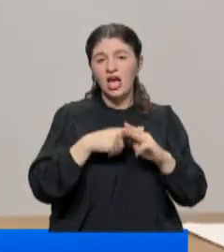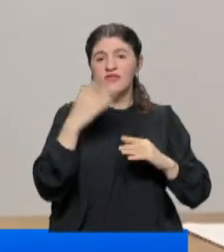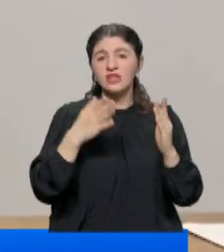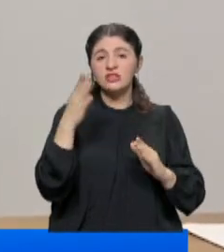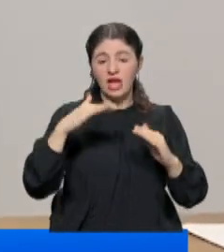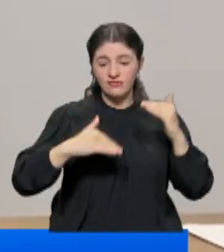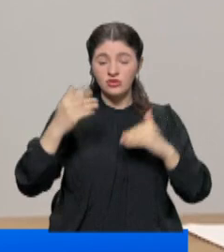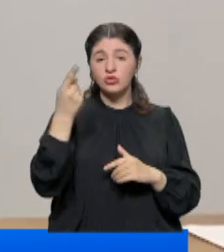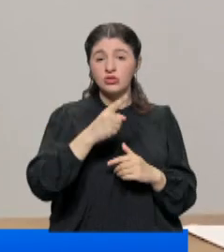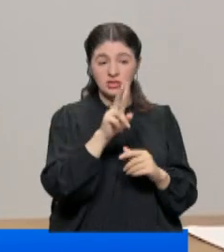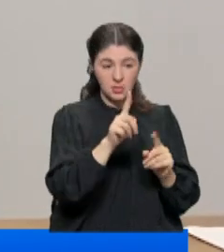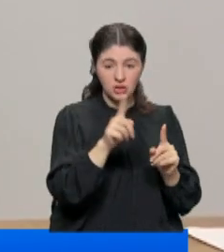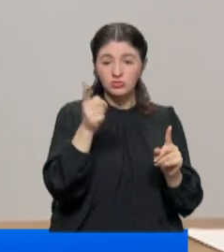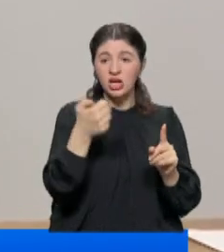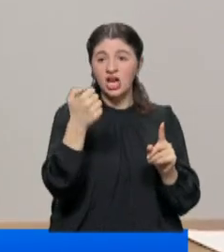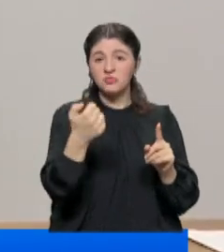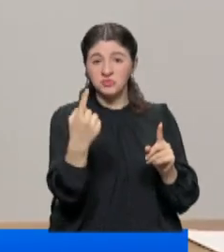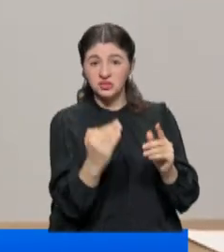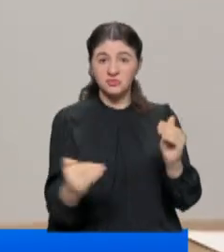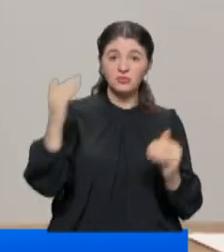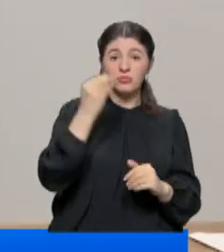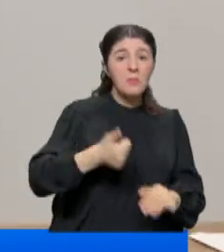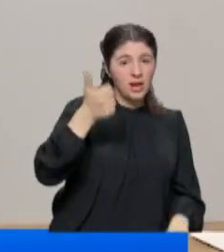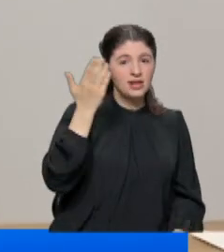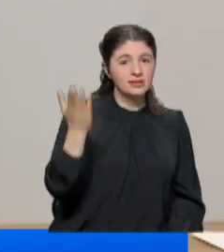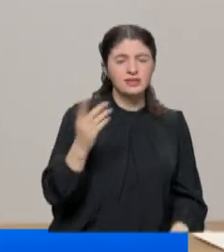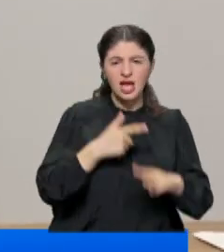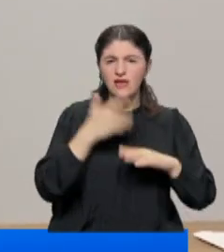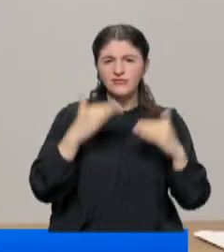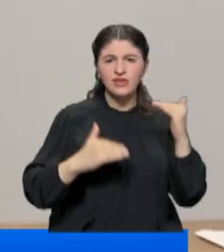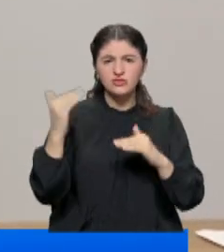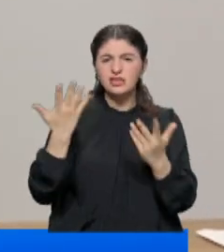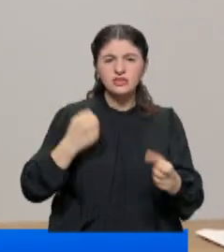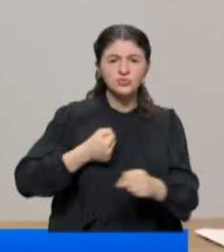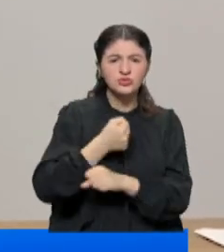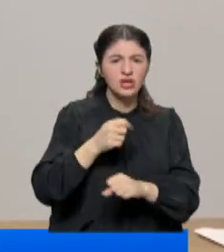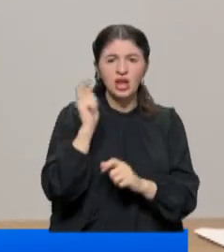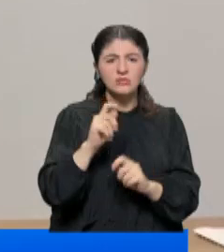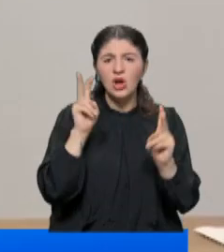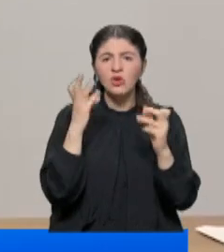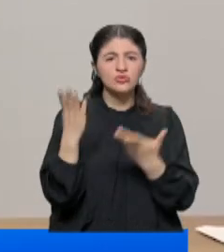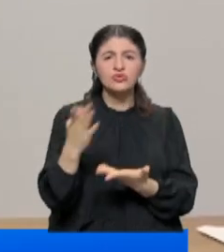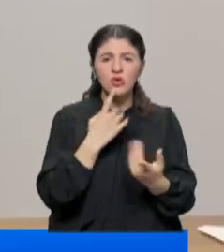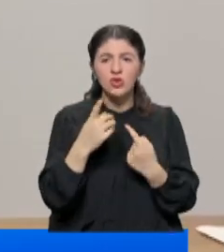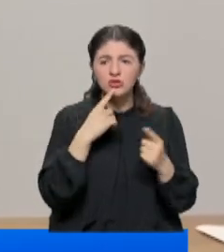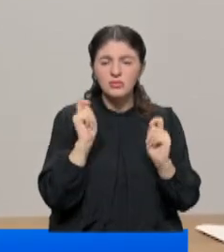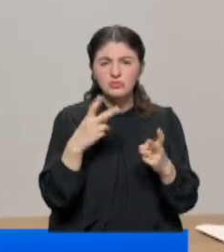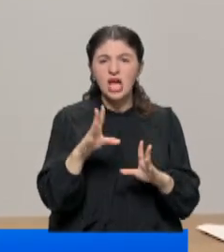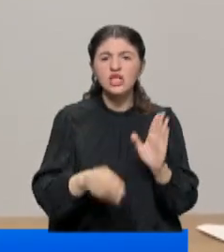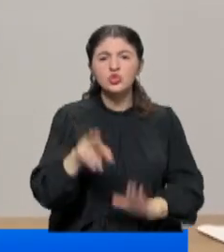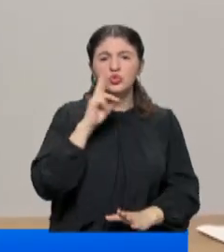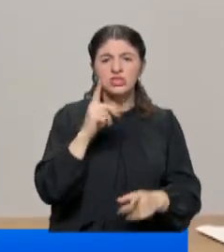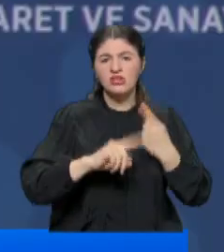enflasyonu %21'den %61'e çıkarmış bir bakansın. Enflasyonla nasıl mücadele edilebileceği konusunda konuşabilecek en